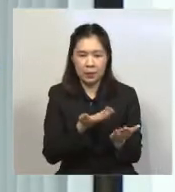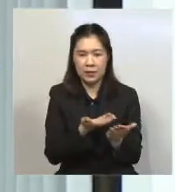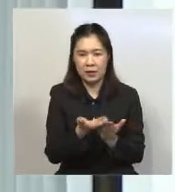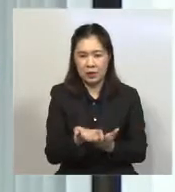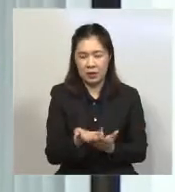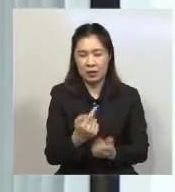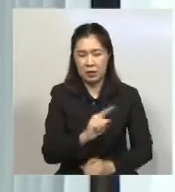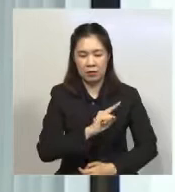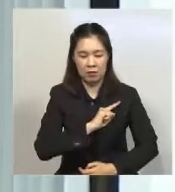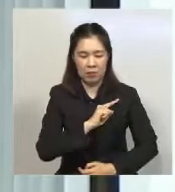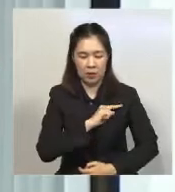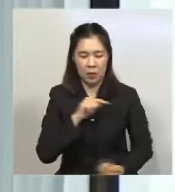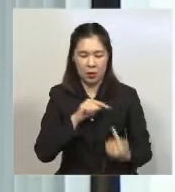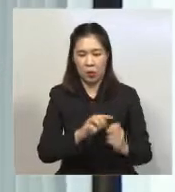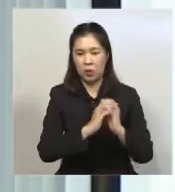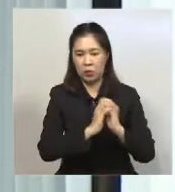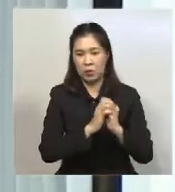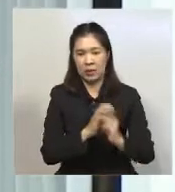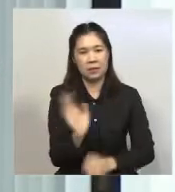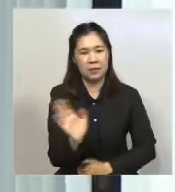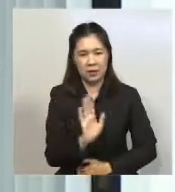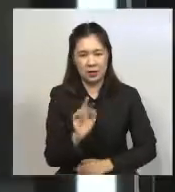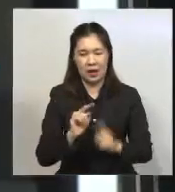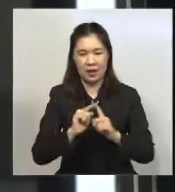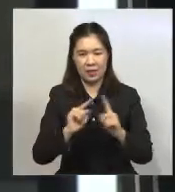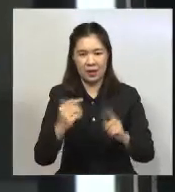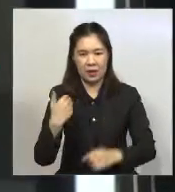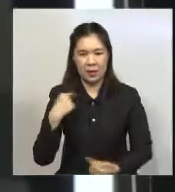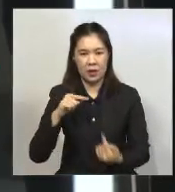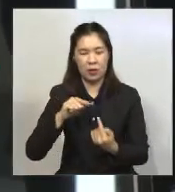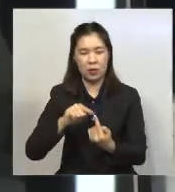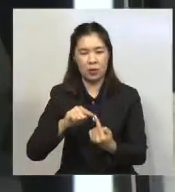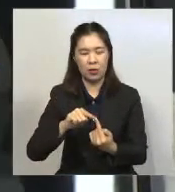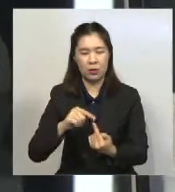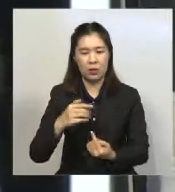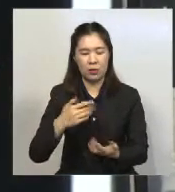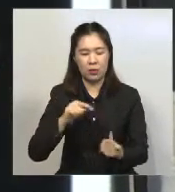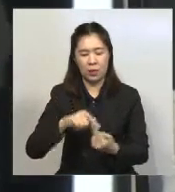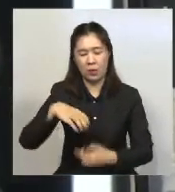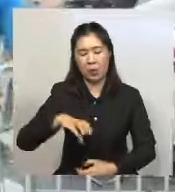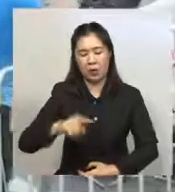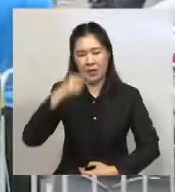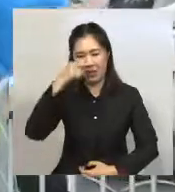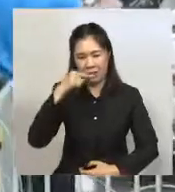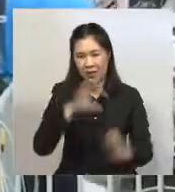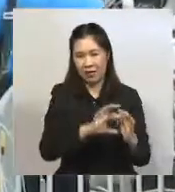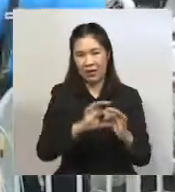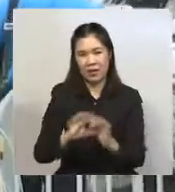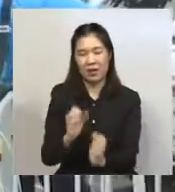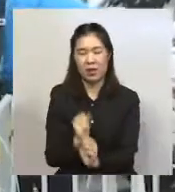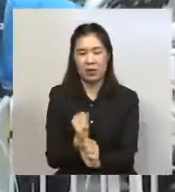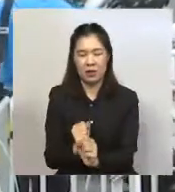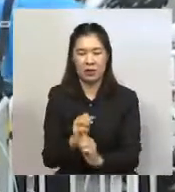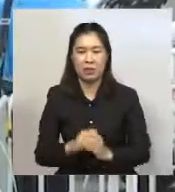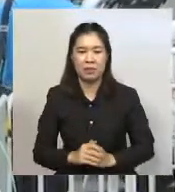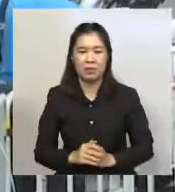ได้รับมอบหมายจากรัฐบาลจีนจริงแต่เป็นเพียงรัฐวิสาหกิจที่มีเอกชนของไทยเข้าไปเกี่ยวข้องถือว่